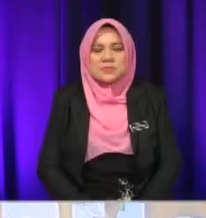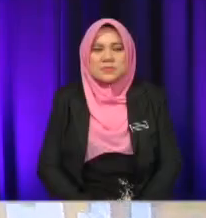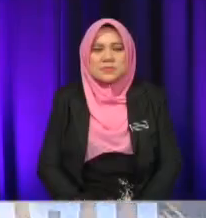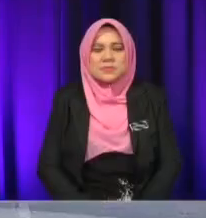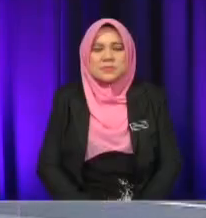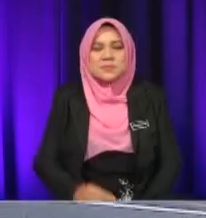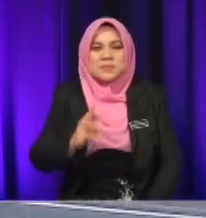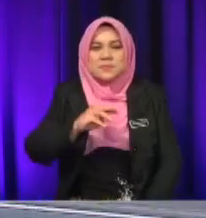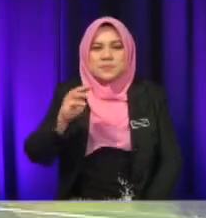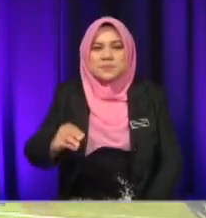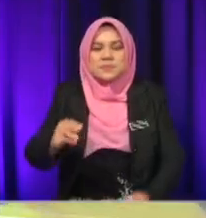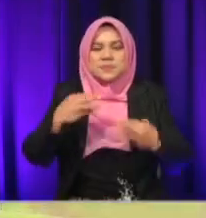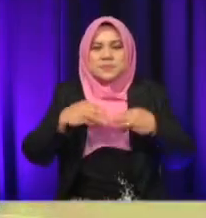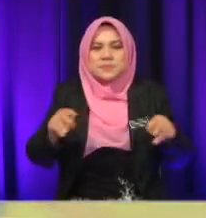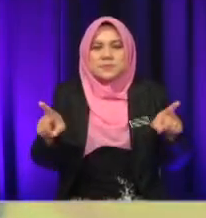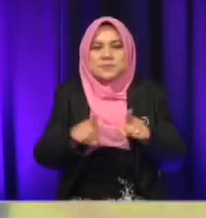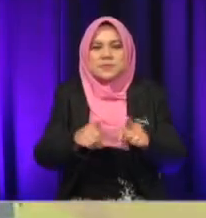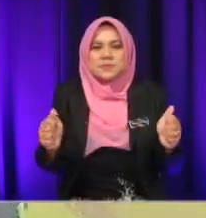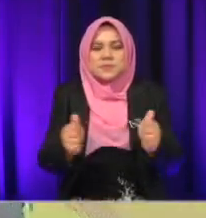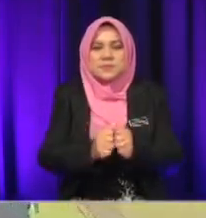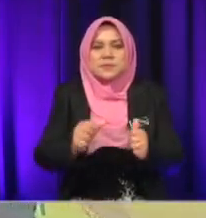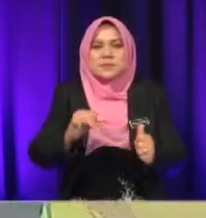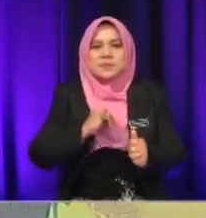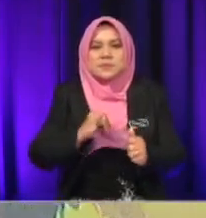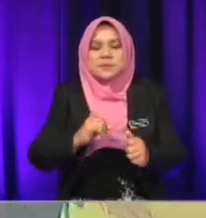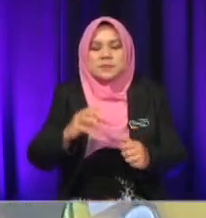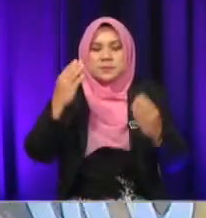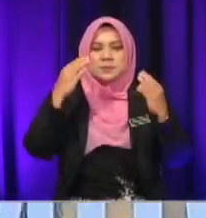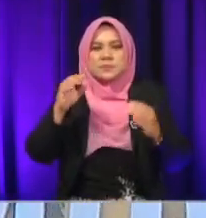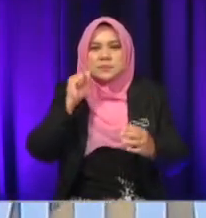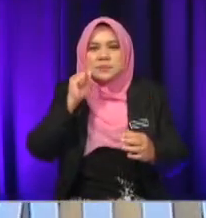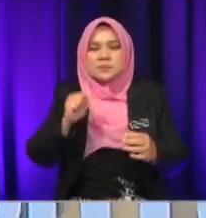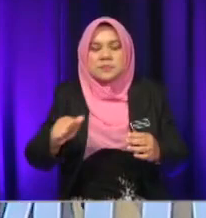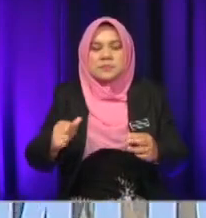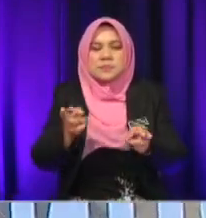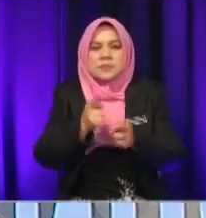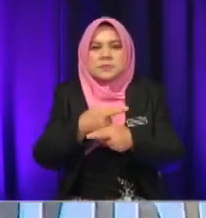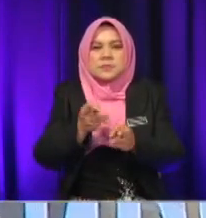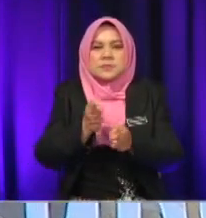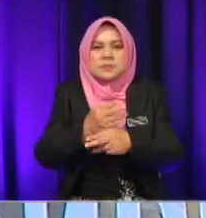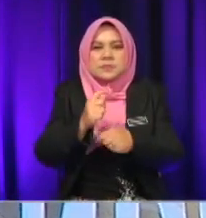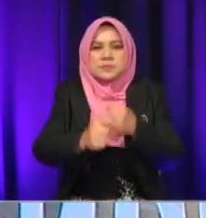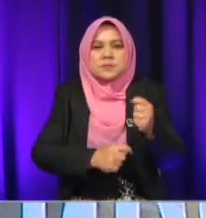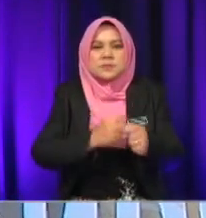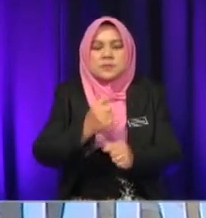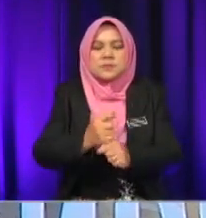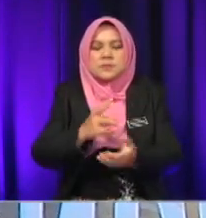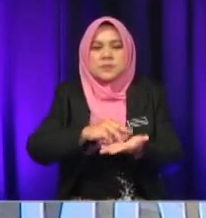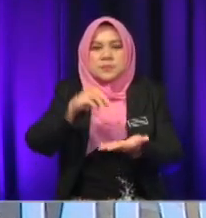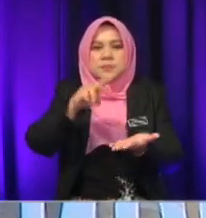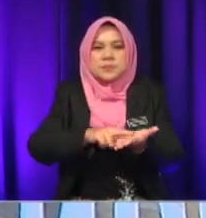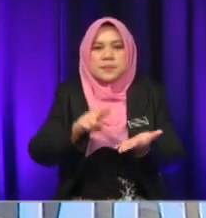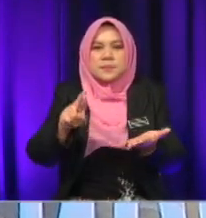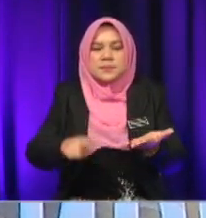Okey, murid-murid, masih lagi bersama saya dan juga Cikgu Azrina bagi mata pelajaran reka bentuk dan teknologi di slot Menengah Rendah. Baiklah